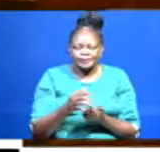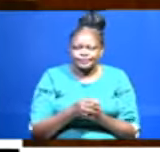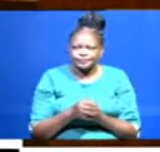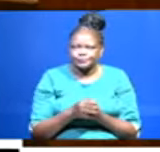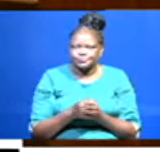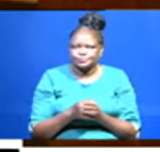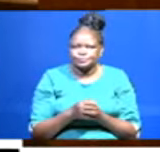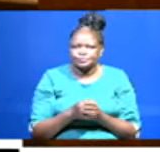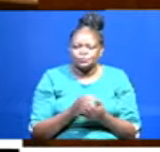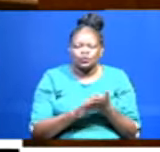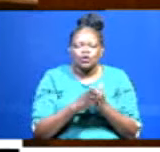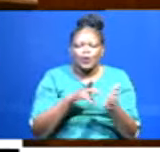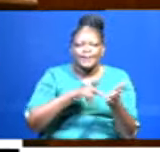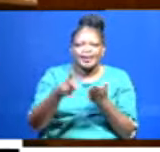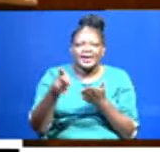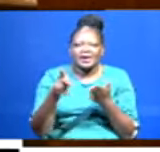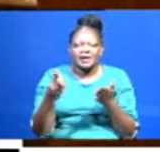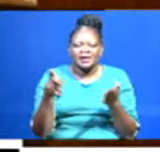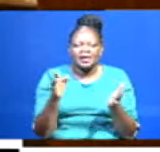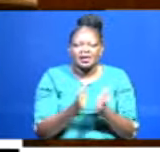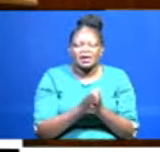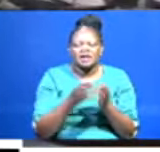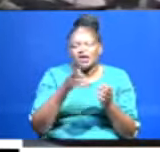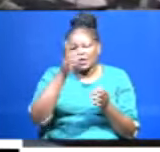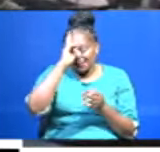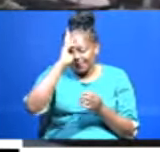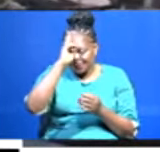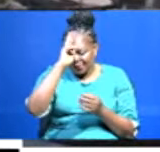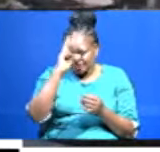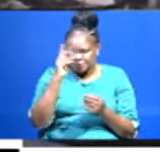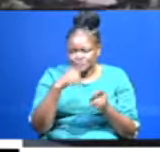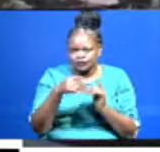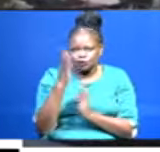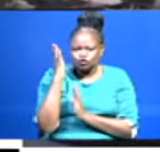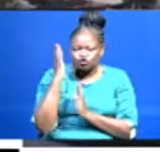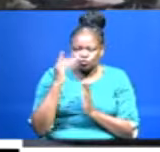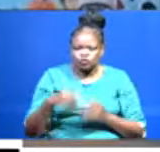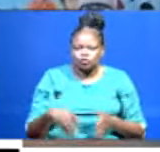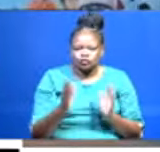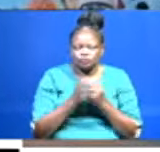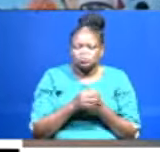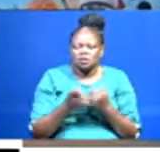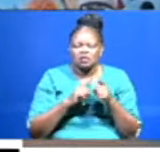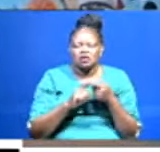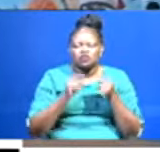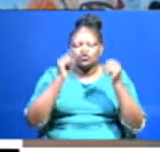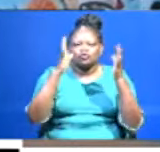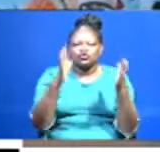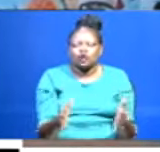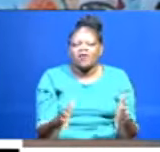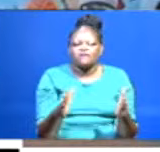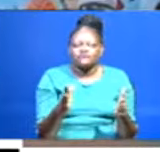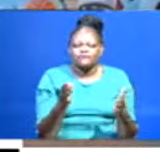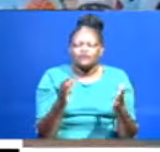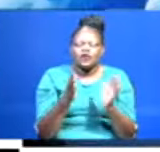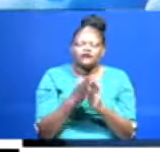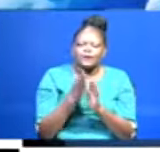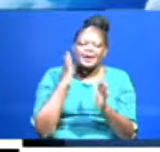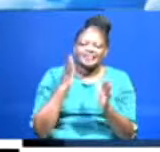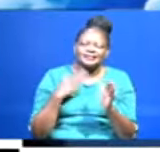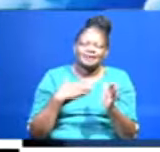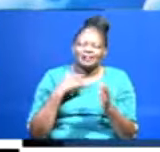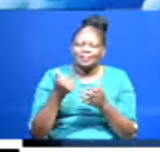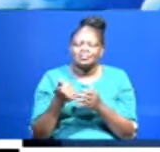bila malipo kwa maofisa wa polisi wa usalama barabarani, madereva wa mabasi, wazima moto